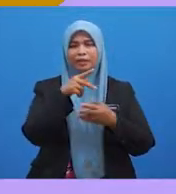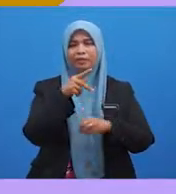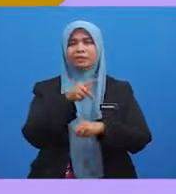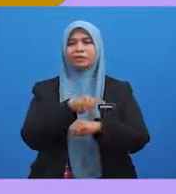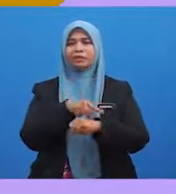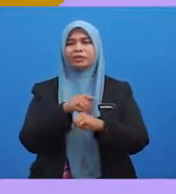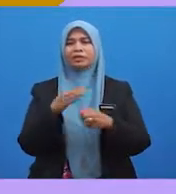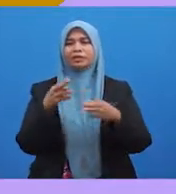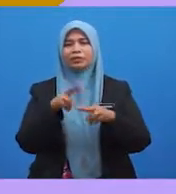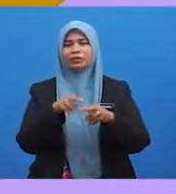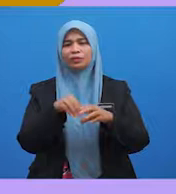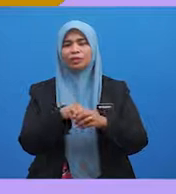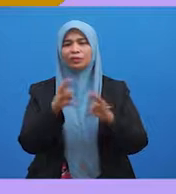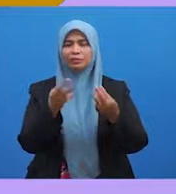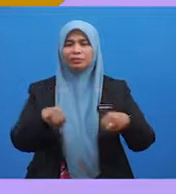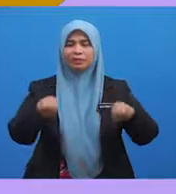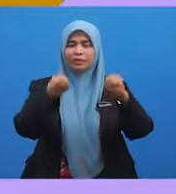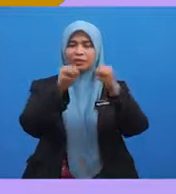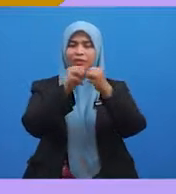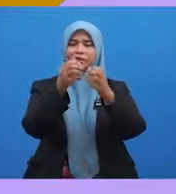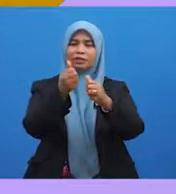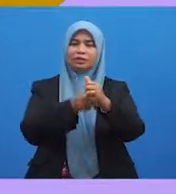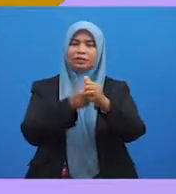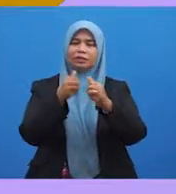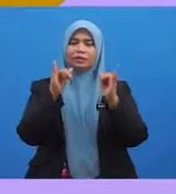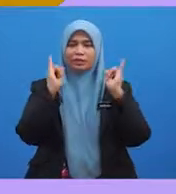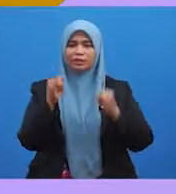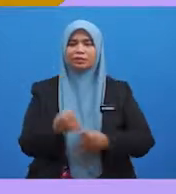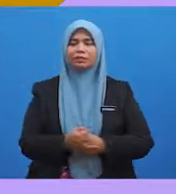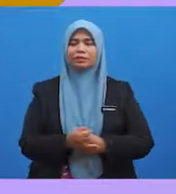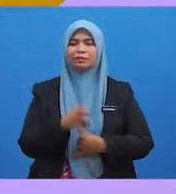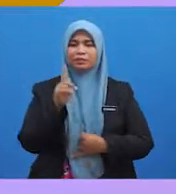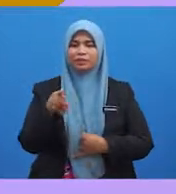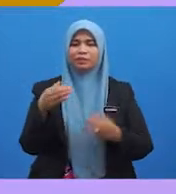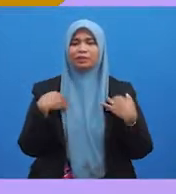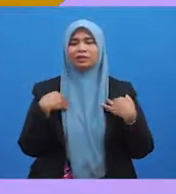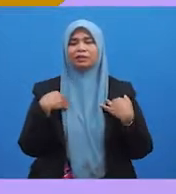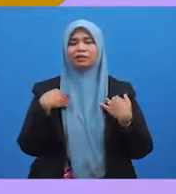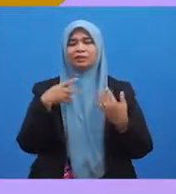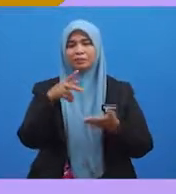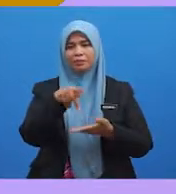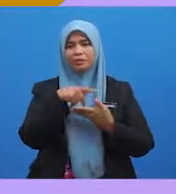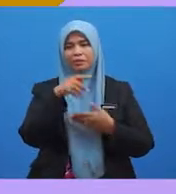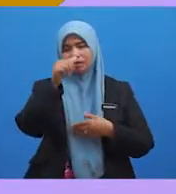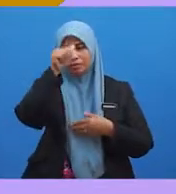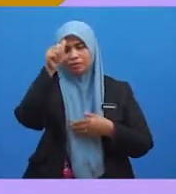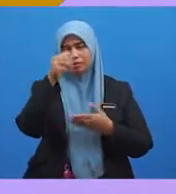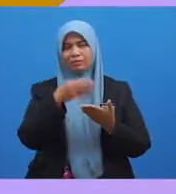ketika berada dalam masjid. Setiap ibadah pastinya ada ganjaran. Allah Ta'ala